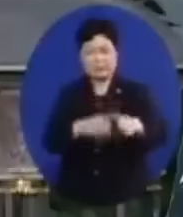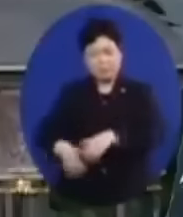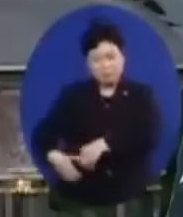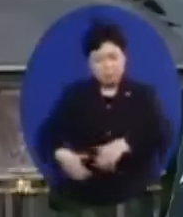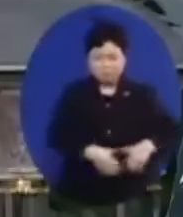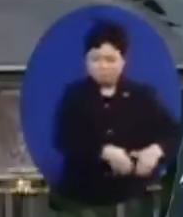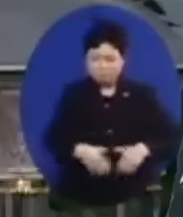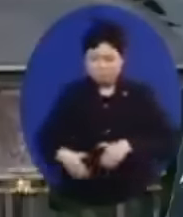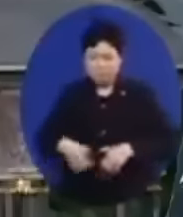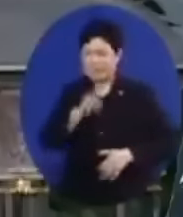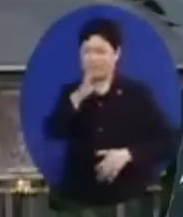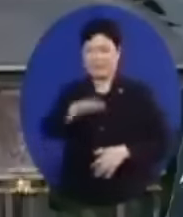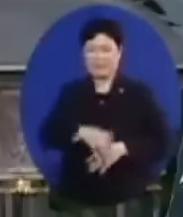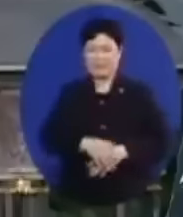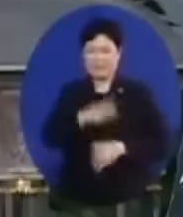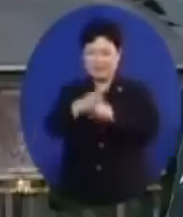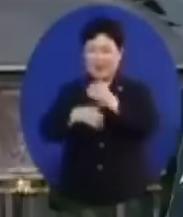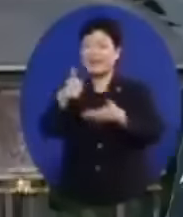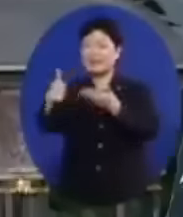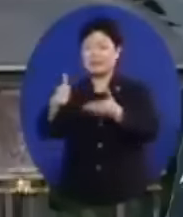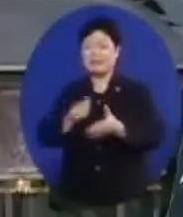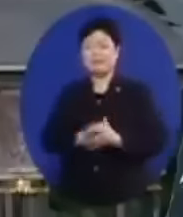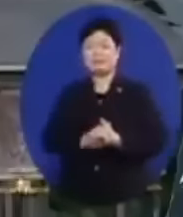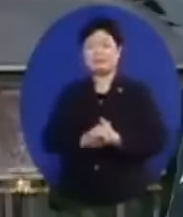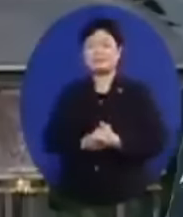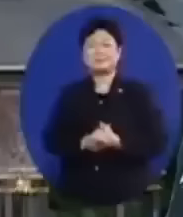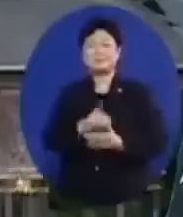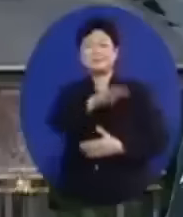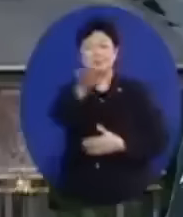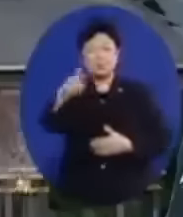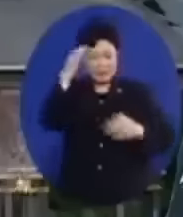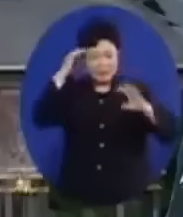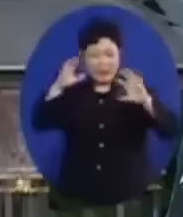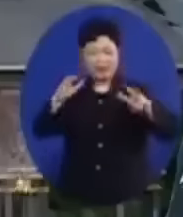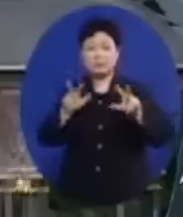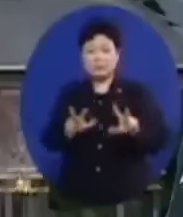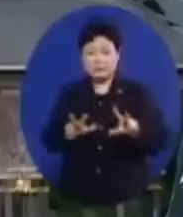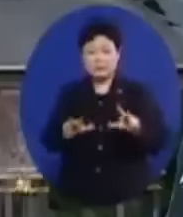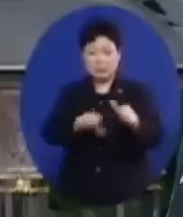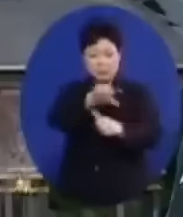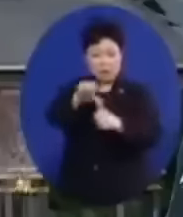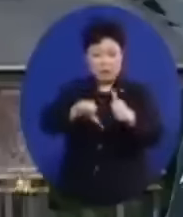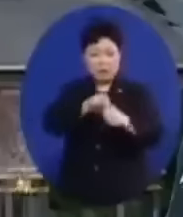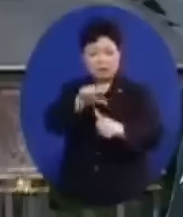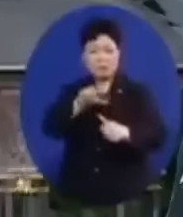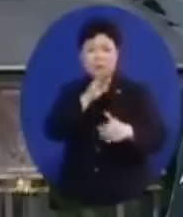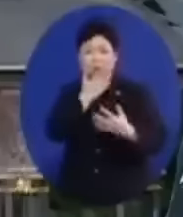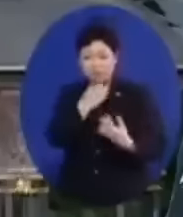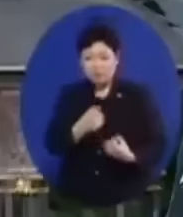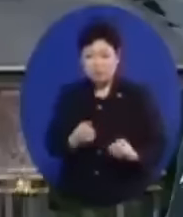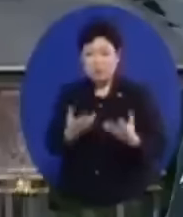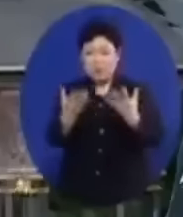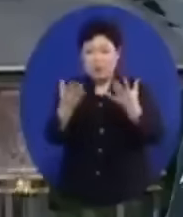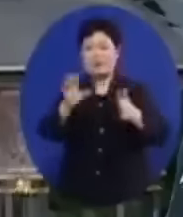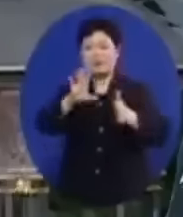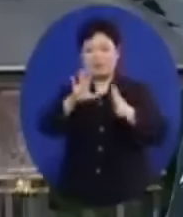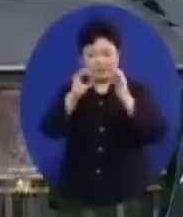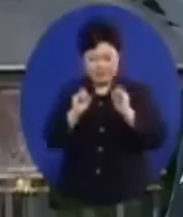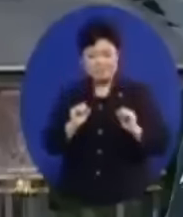안 돼요. 우리 하나님께서 우리 한국을 지금 환경적으로 굉장히 축복해주고 계시지